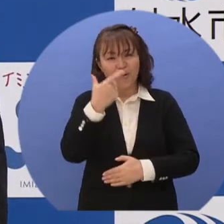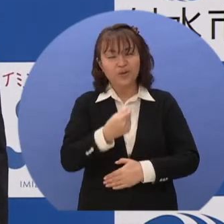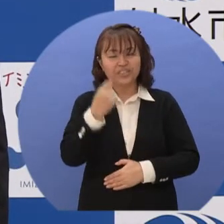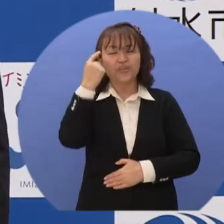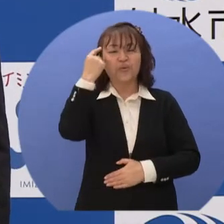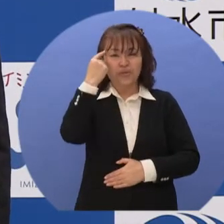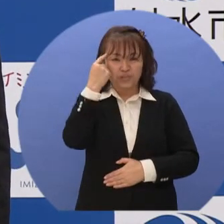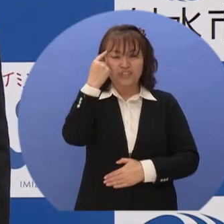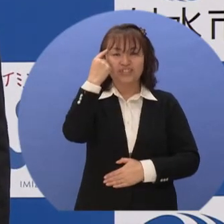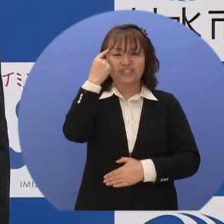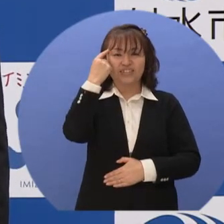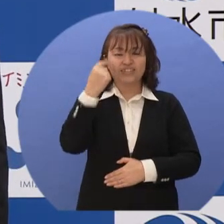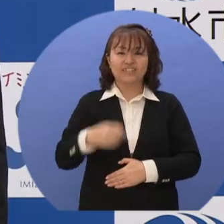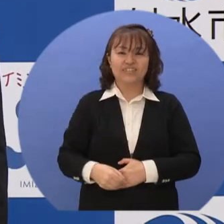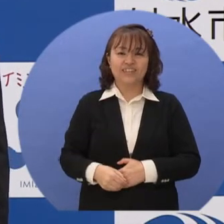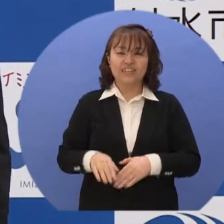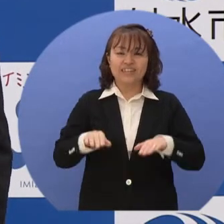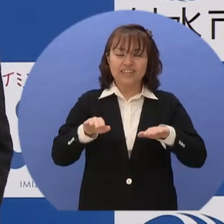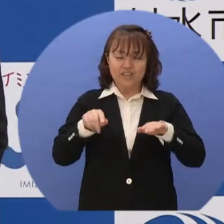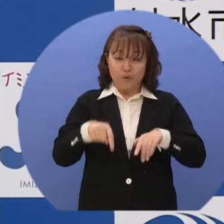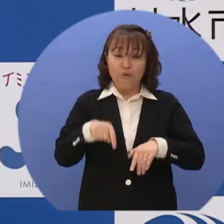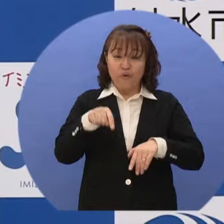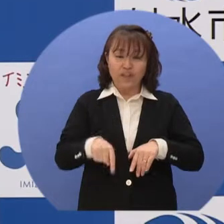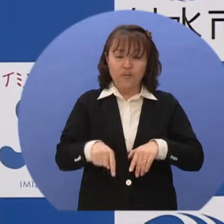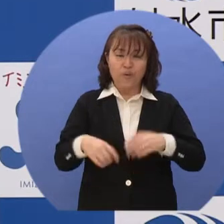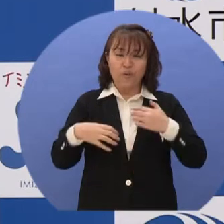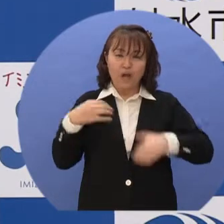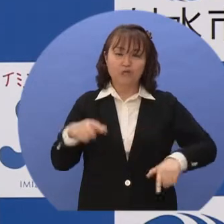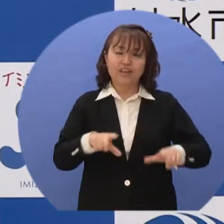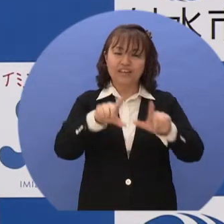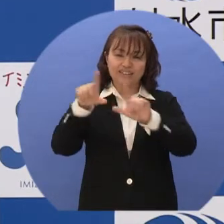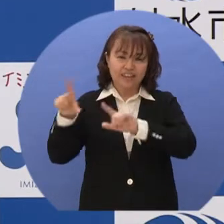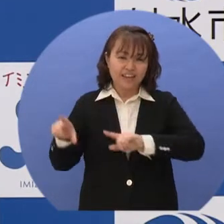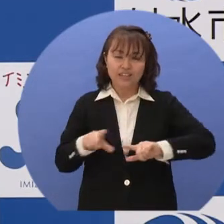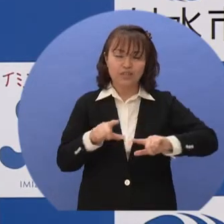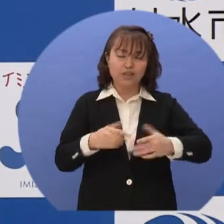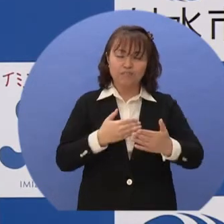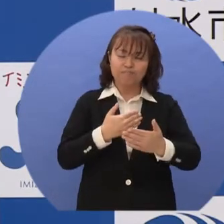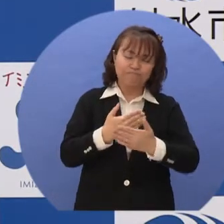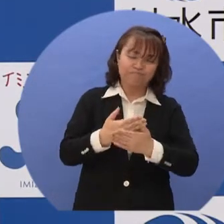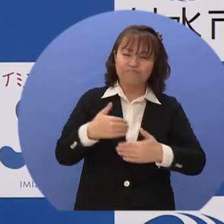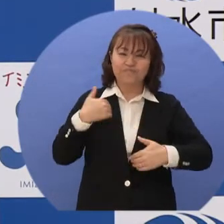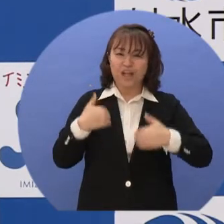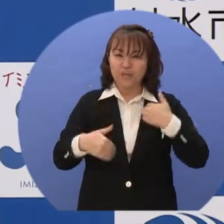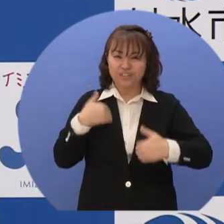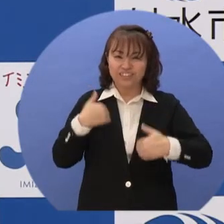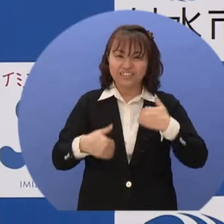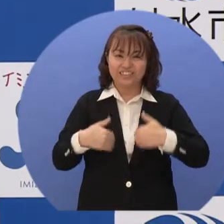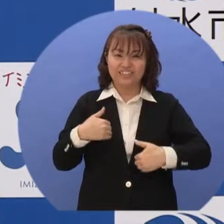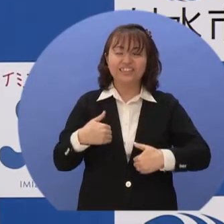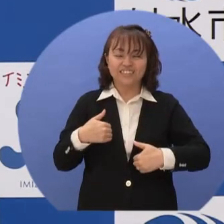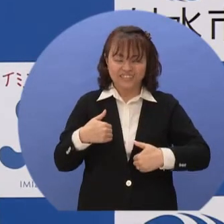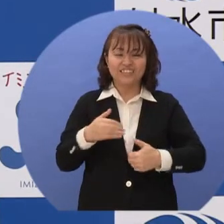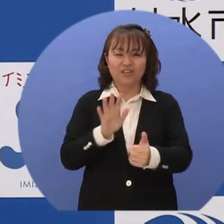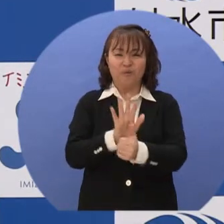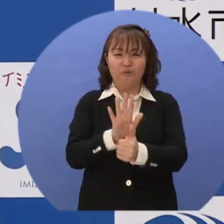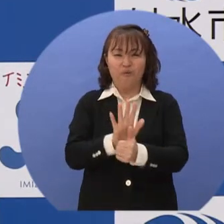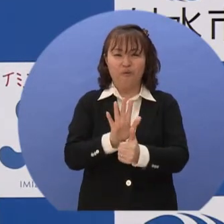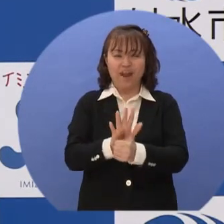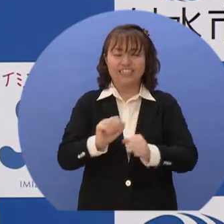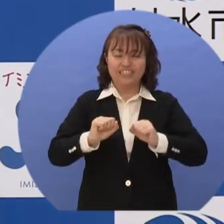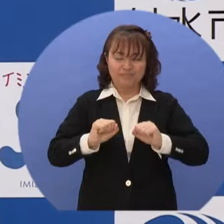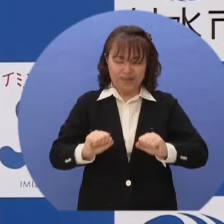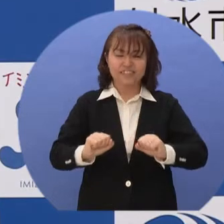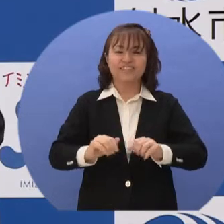そしてまたこの寿司での学生生活が充実したものになるようにえ私ともとしましても応援をしていきたいという風に考えており